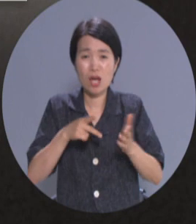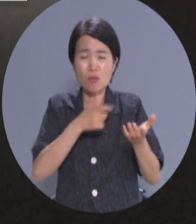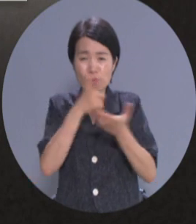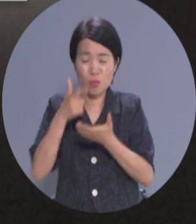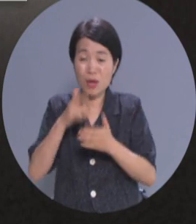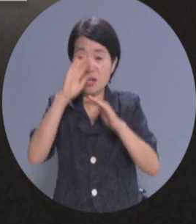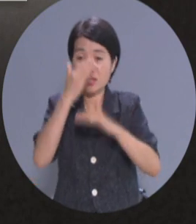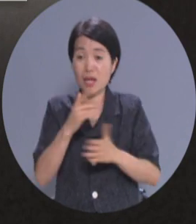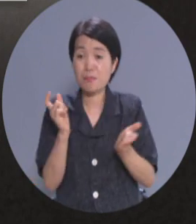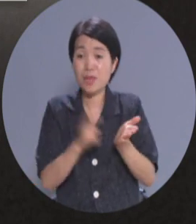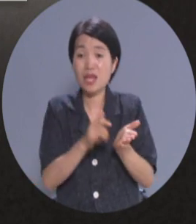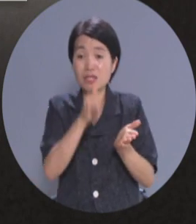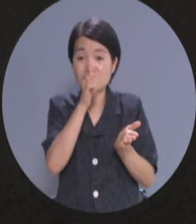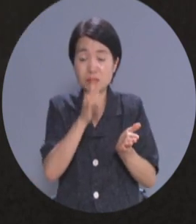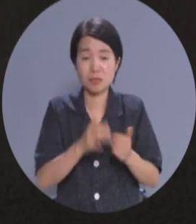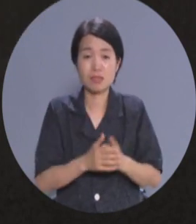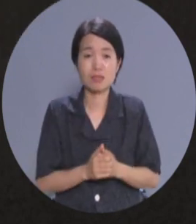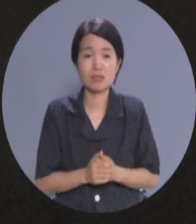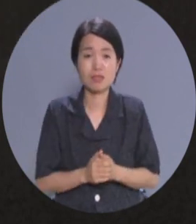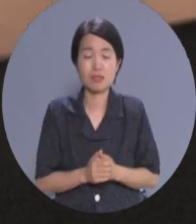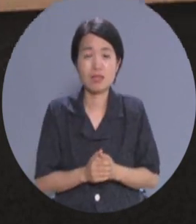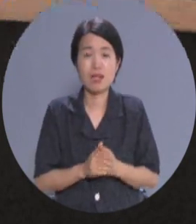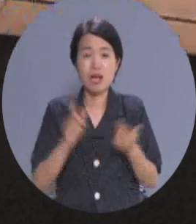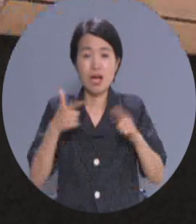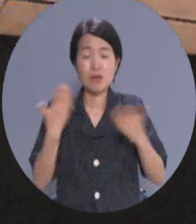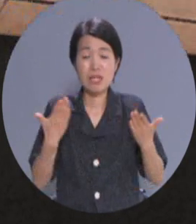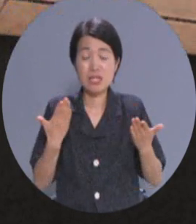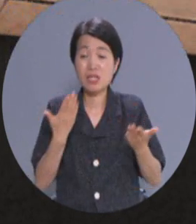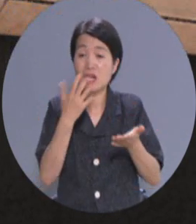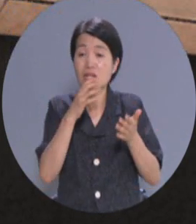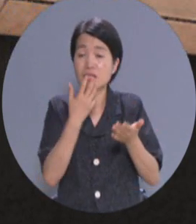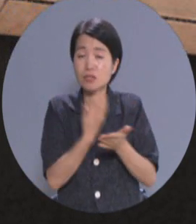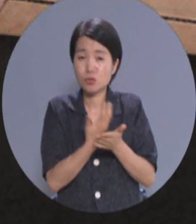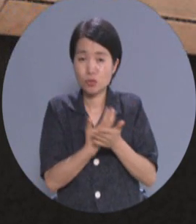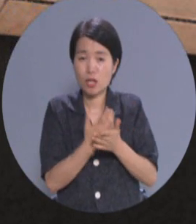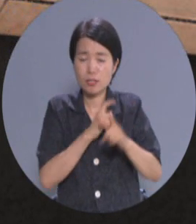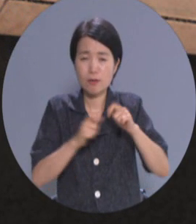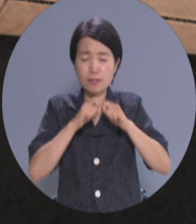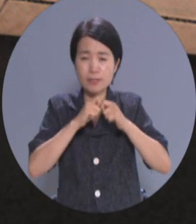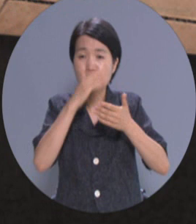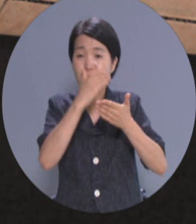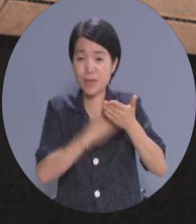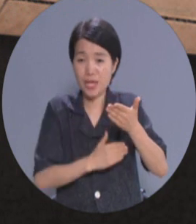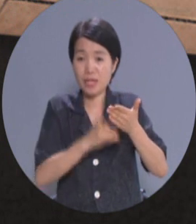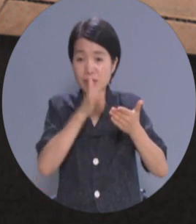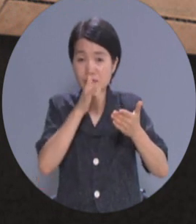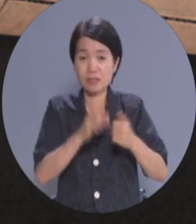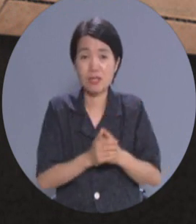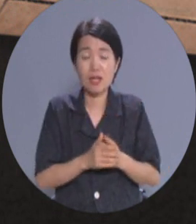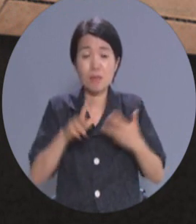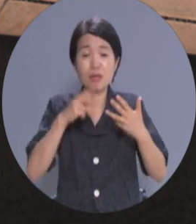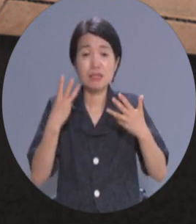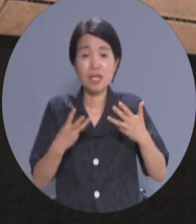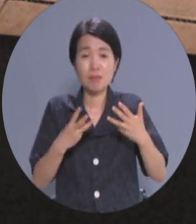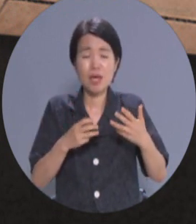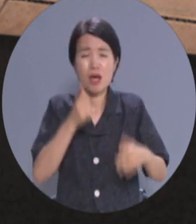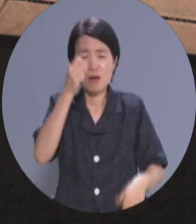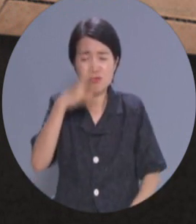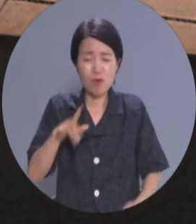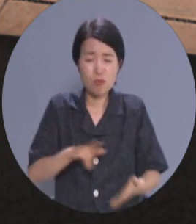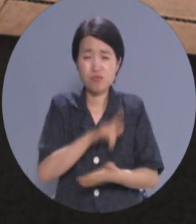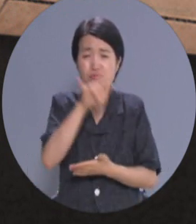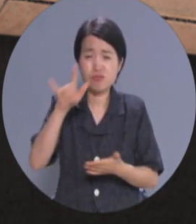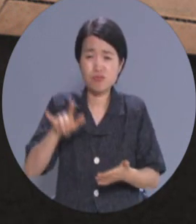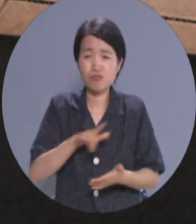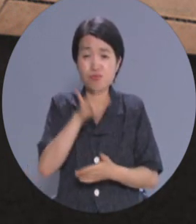폭격했다는 내용이 나와 있습니다이를 임무보고서에는 더 자세한 정황이 나옵니다 8월 3일 수차례 출격한